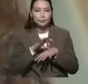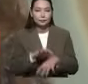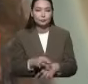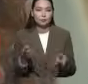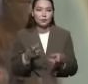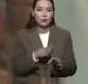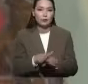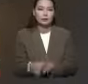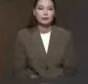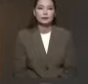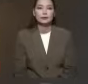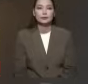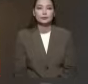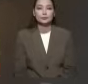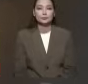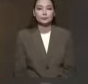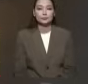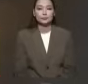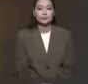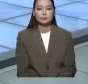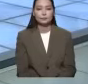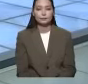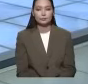Базарбай, Алмаш Жолыбаев, Астана Таймс.